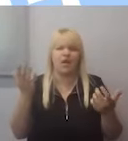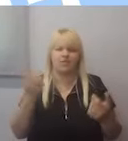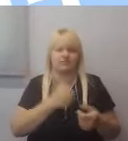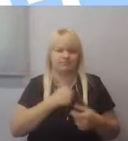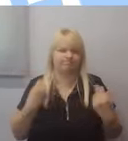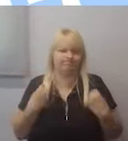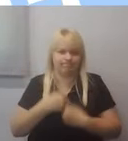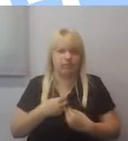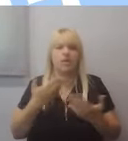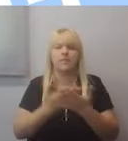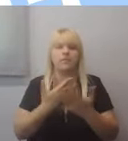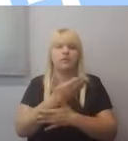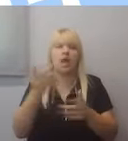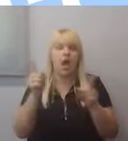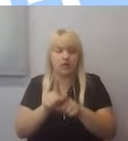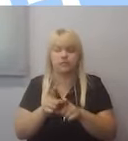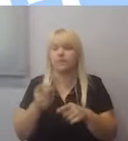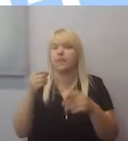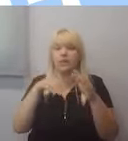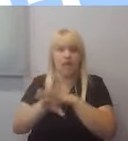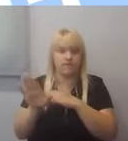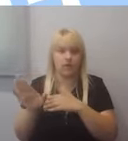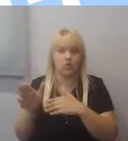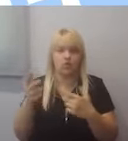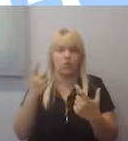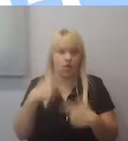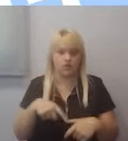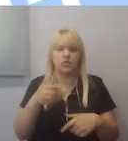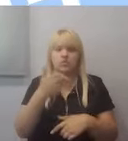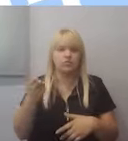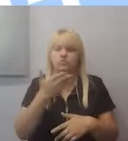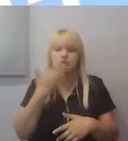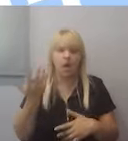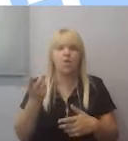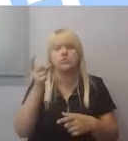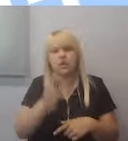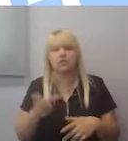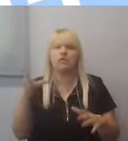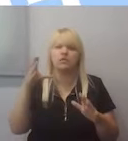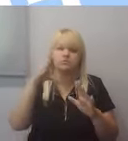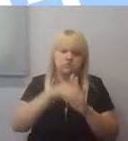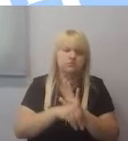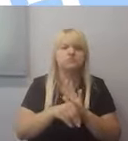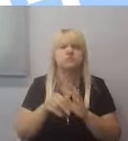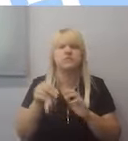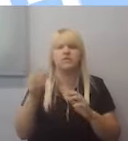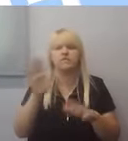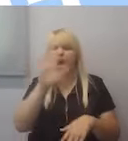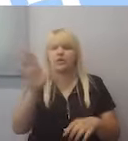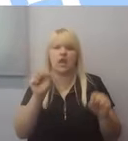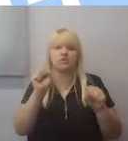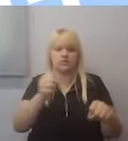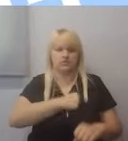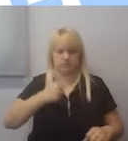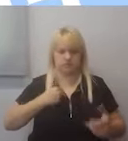ja jūs neesat tieši pretošanos vai ja jūs neesat kaut kāds cilvēks kas iesaistīts valsts aizsardzību labāk nenesā